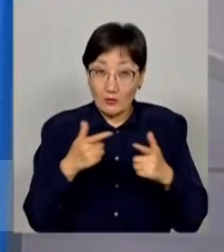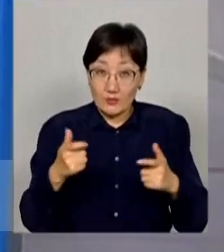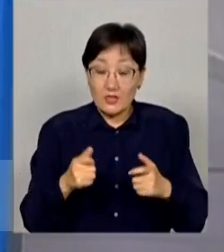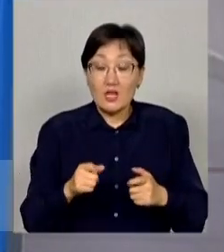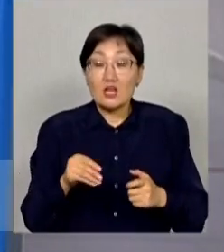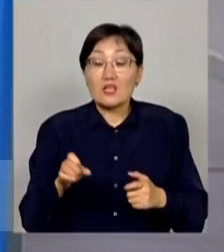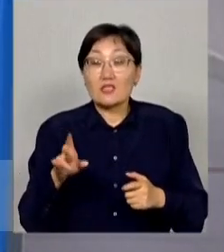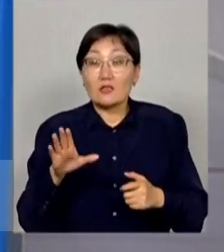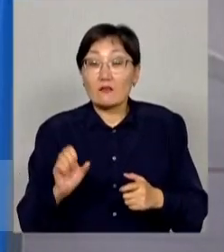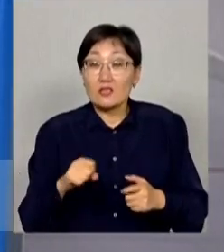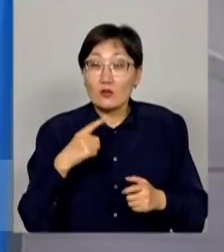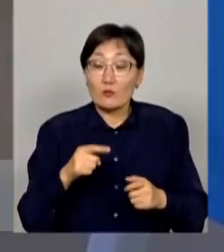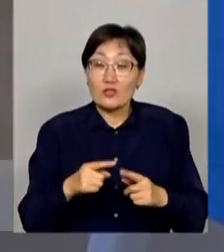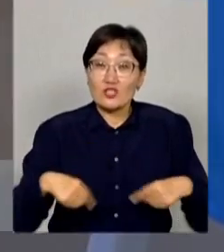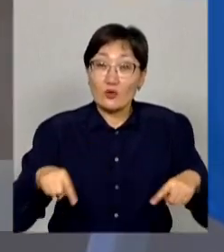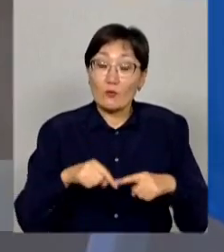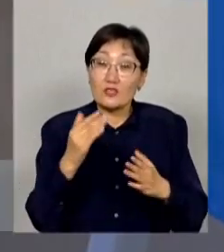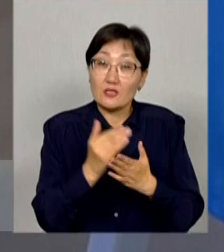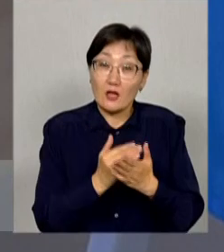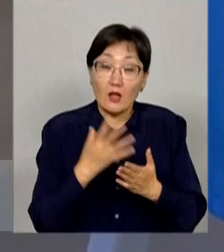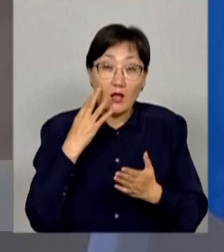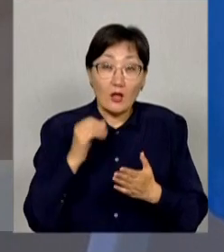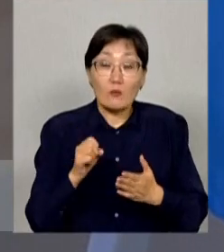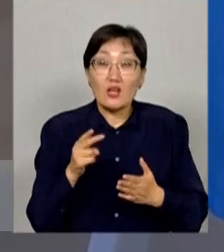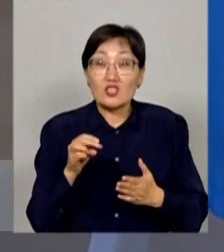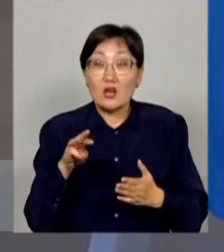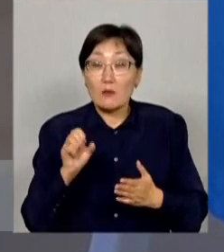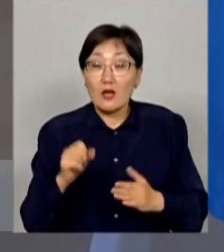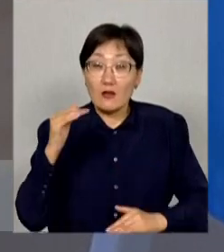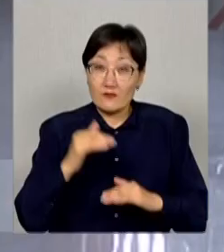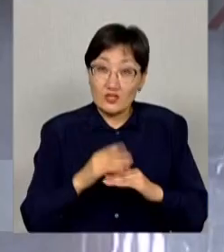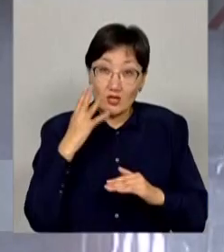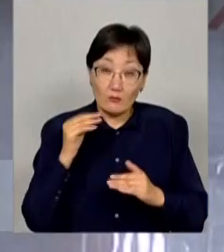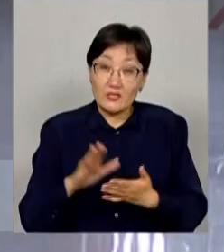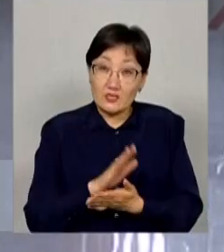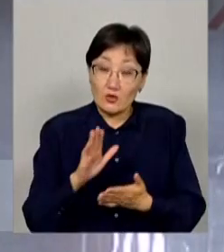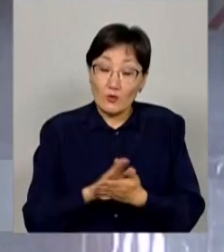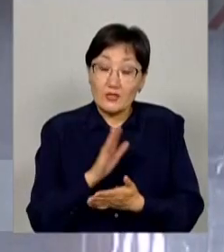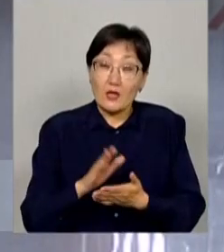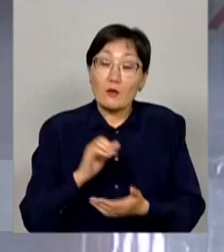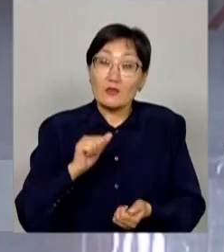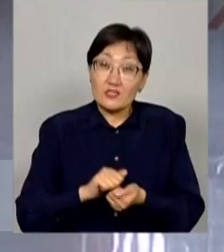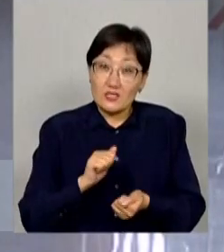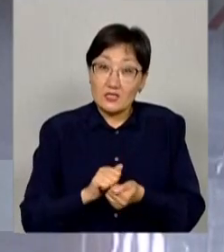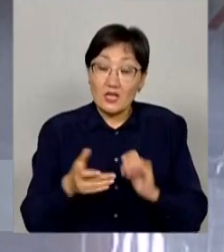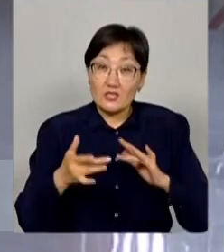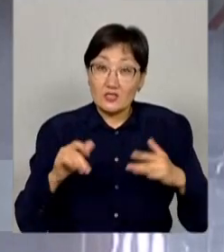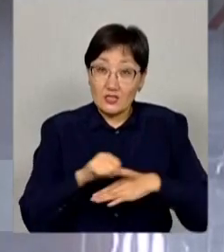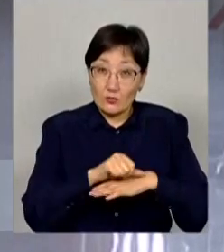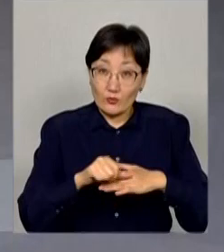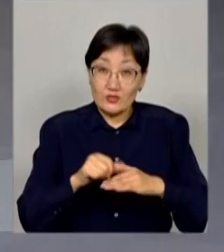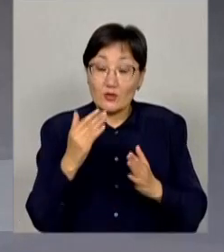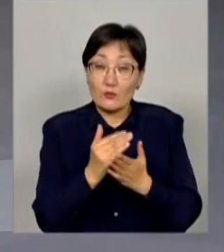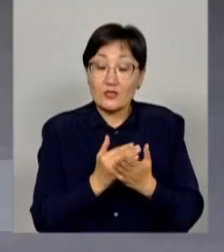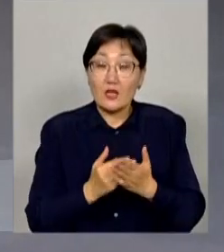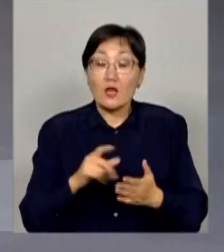Жанна Асанованың сөзінше, учаскелердің тізімі Алматы ақшамы және Вечерний Алматы газеттерінің баспа нұсқалары мен сайттарында, сондай-ақ